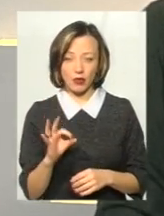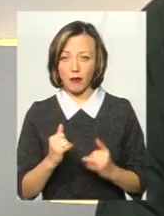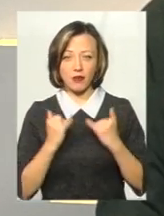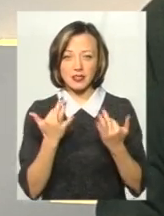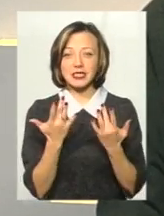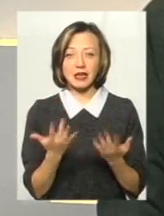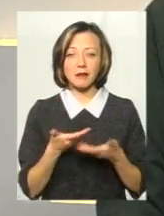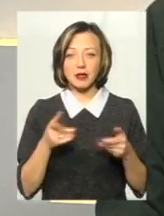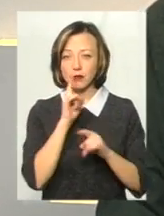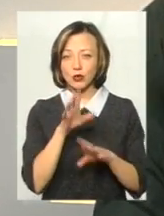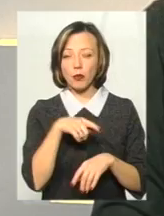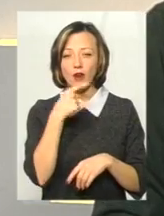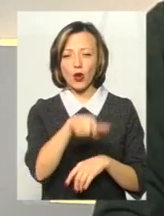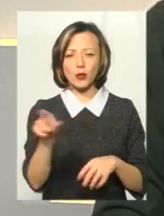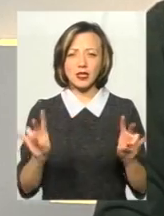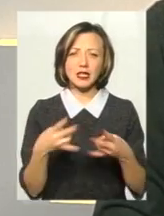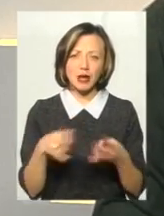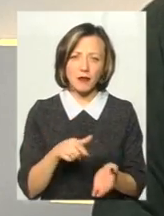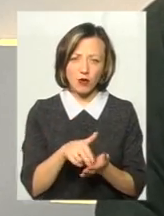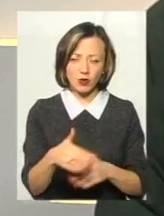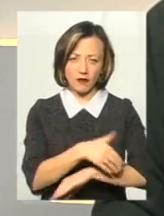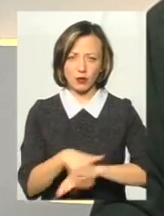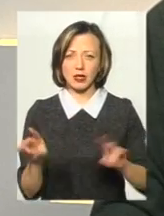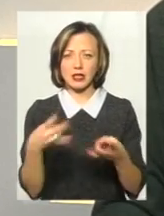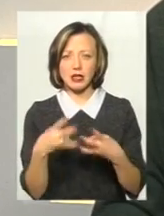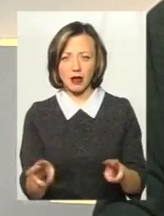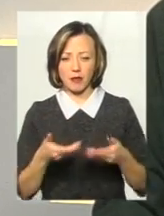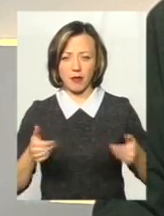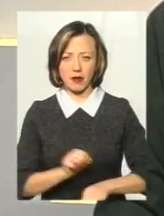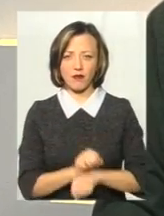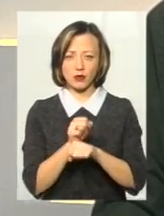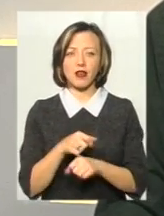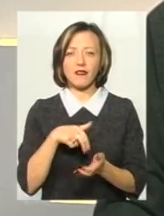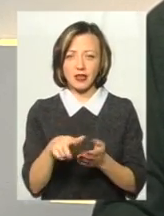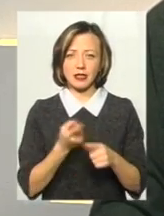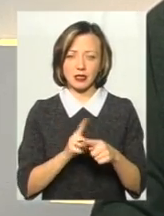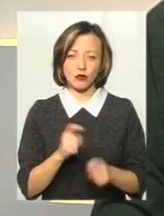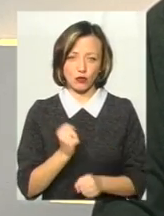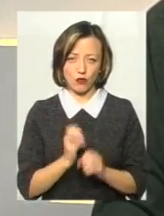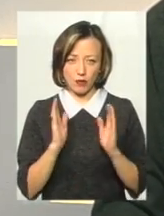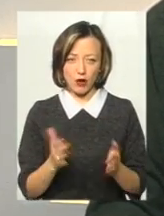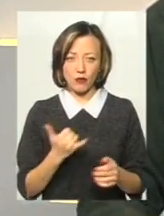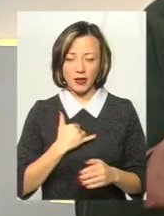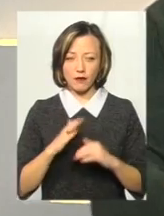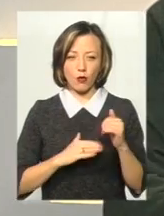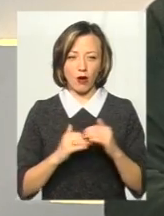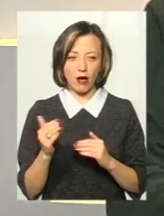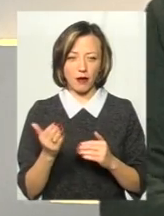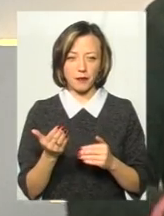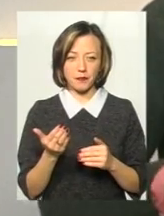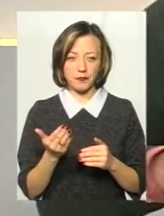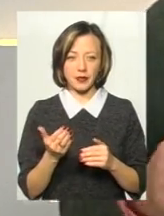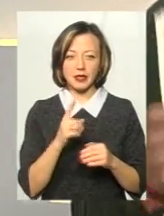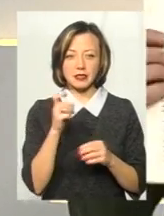скільки б ми не будемо говорити, люди, не треба виходити на вулицю, не треба нам революції, вони вийдуть і це зроблять. У мене в руках